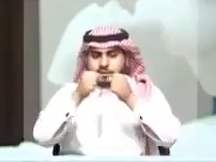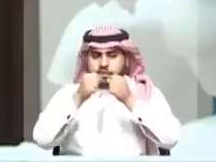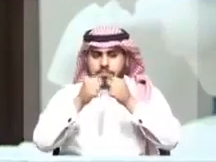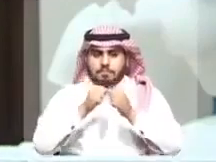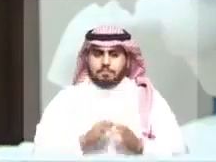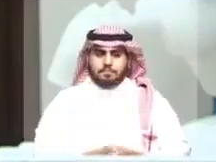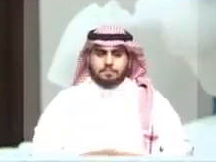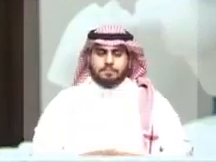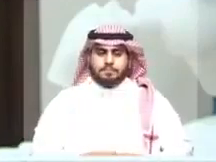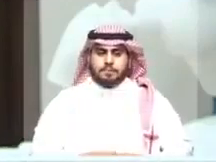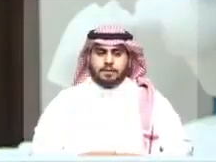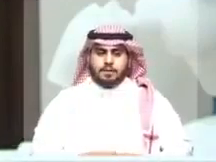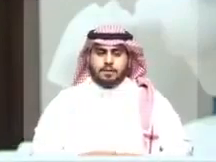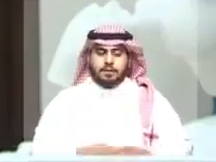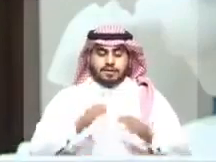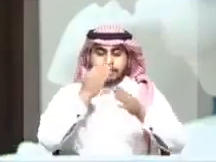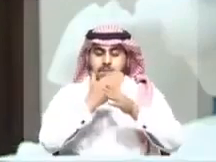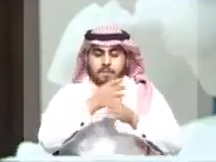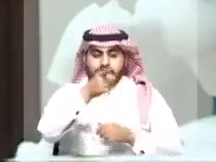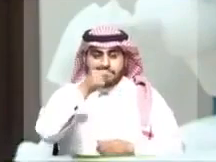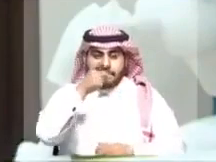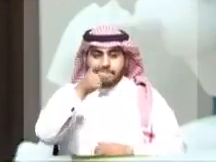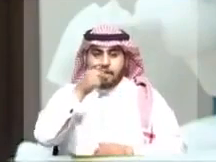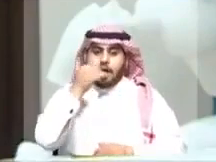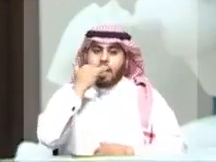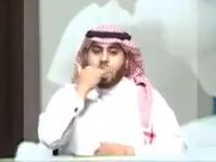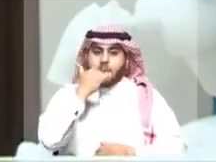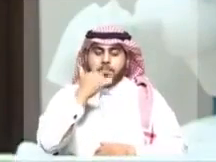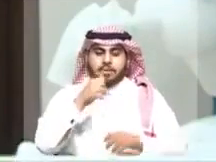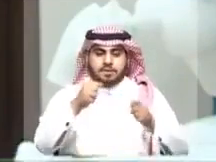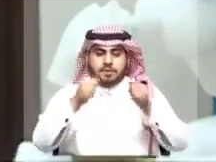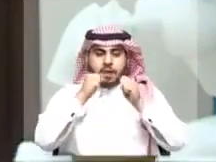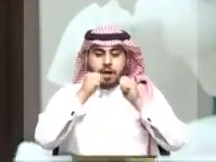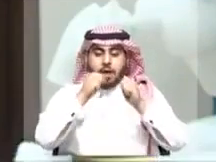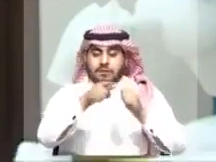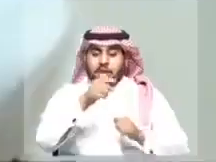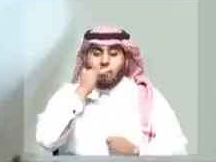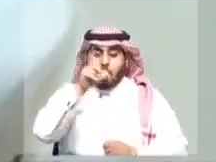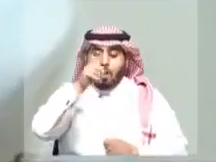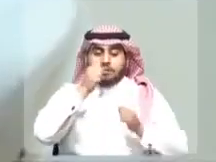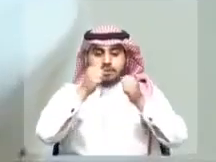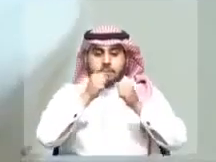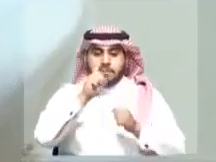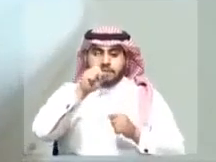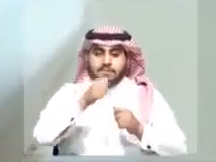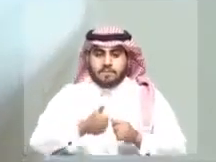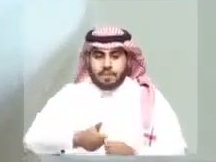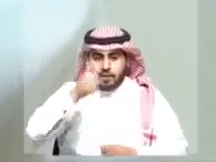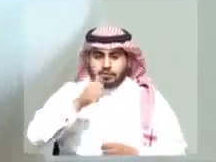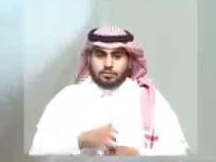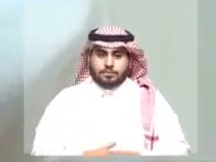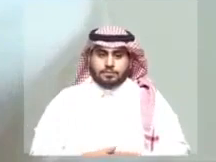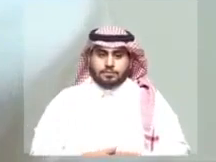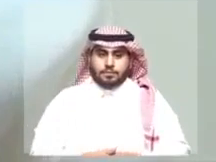وهي جعل الروبوت يفهم باللغة العربية، وهذا أصعب شيء، وخاصة اللغة العامية أيضا. ويعد هذا